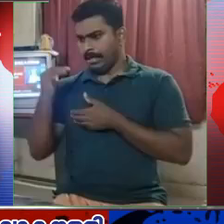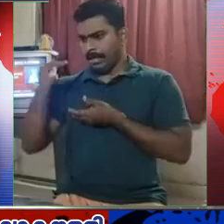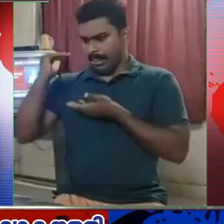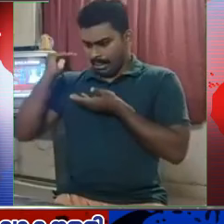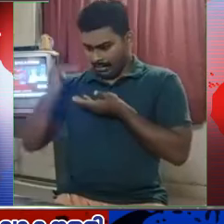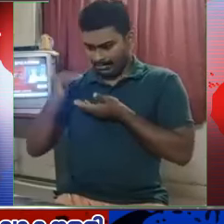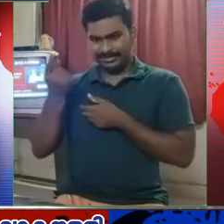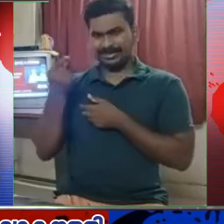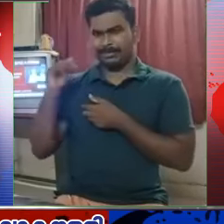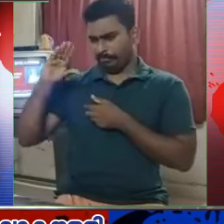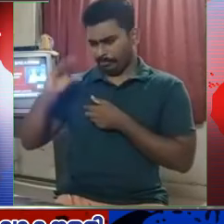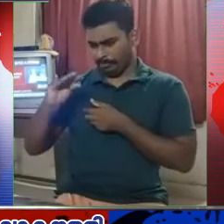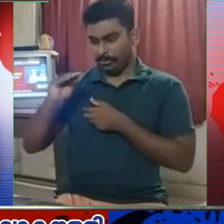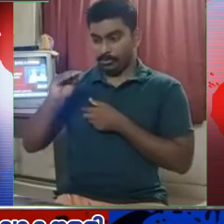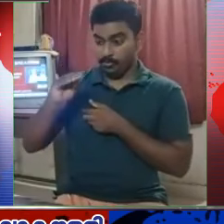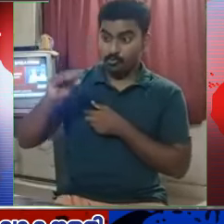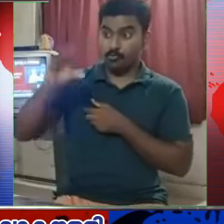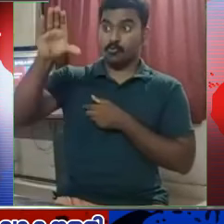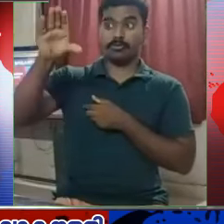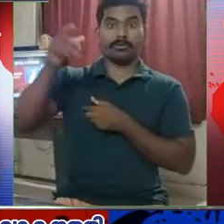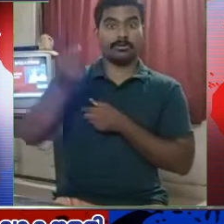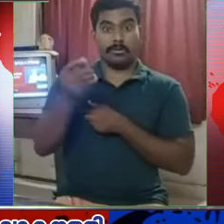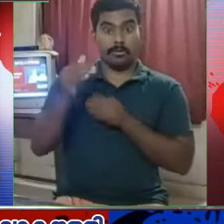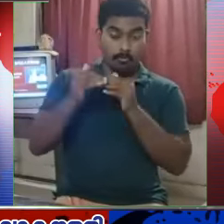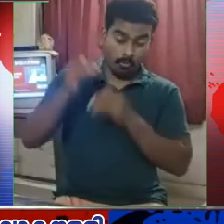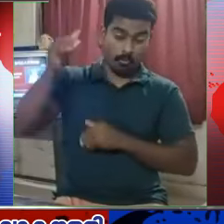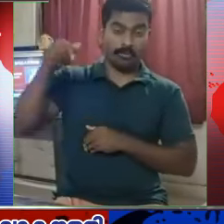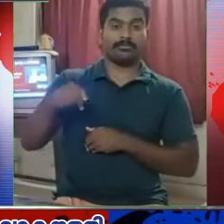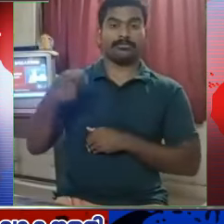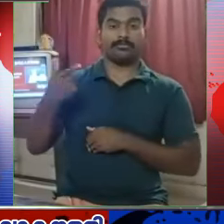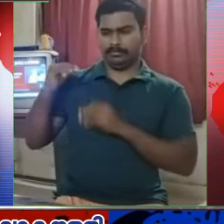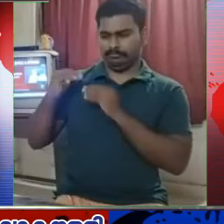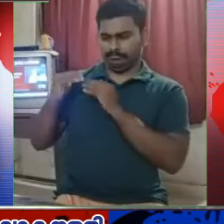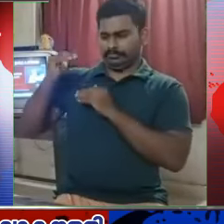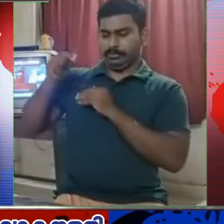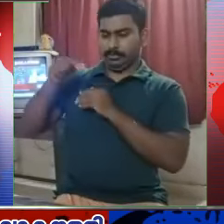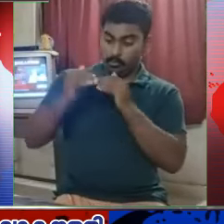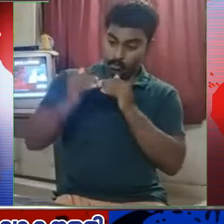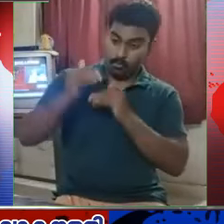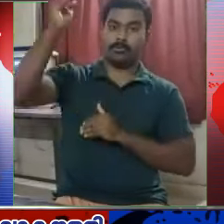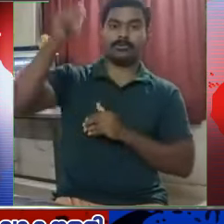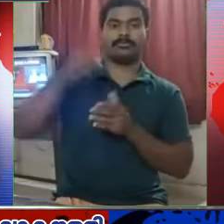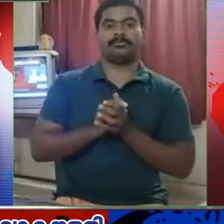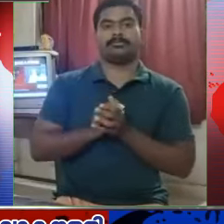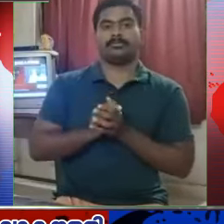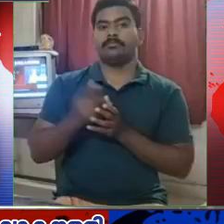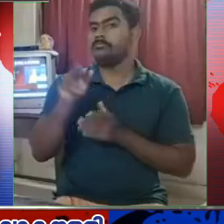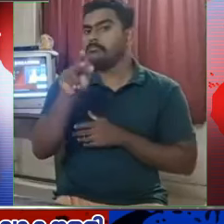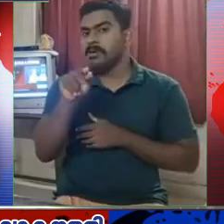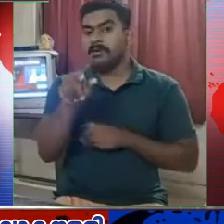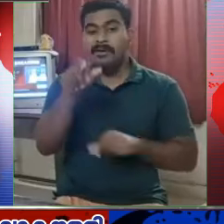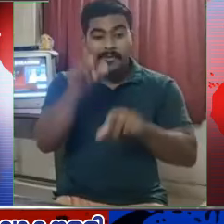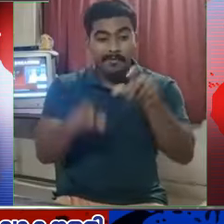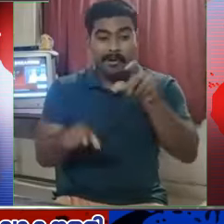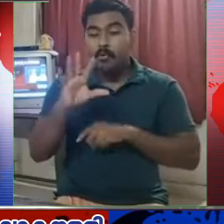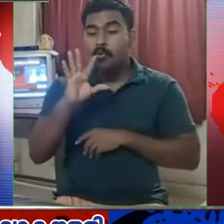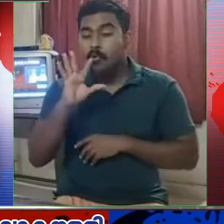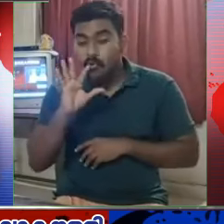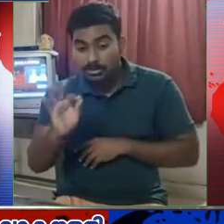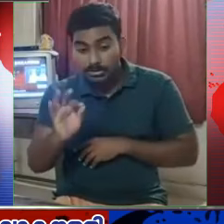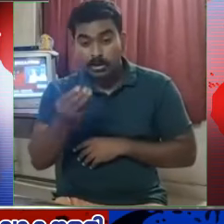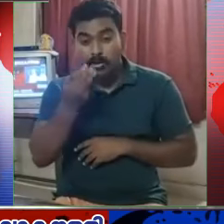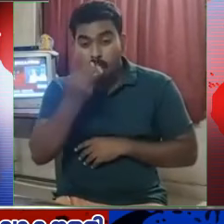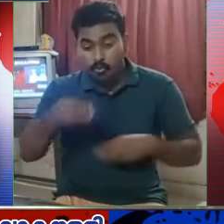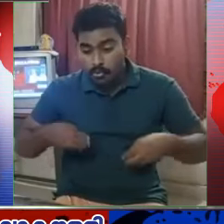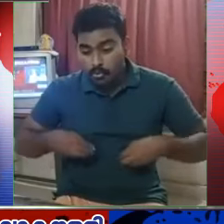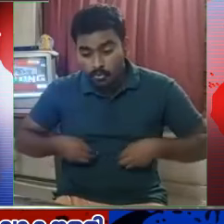ബന്ധപ്പെട്ട തദ്ദേശഭരണ സ്ഥാപനം അനുവദിക്കേണ്ടതായിട്ടില്ല. അങ്ങനെയെല്ലാ ചില പ്രശ്നങ്ങൾ വരുന്നുവെന്നാണ്